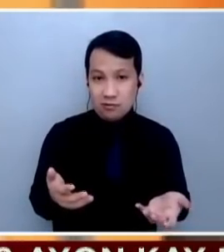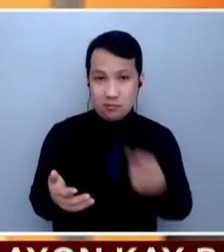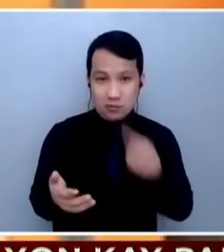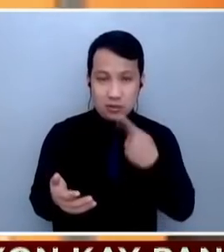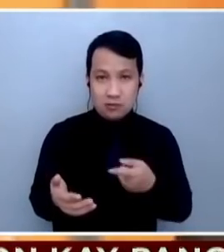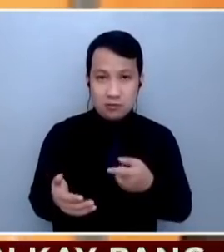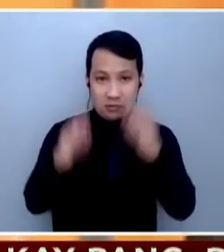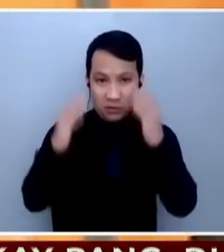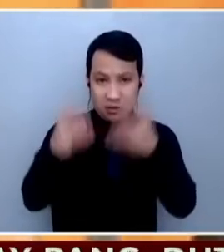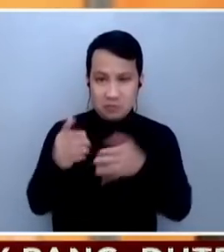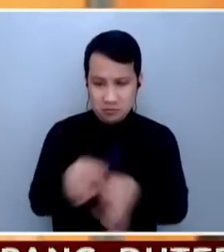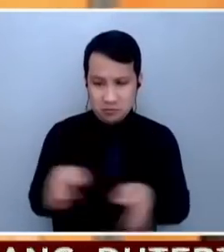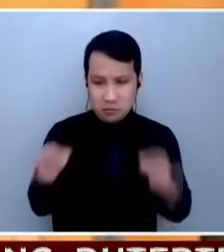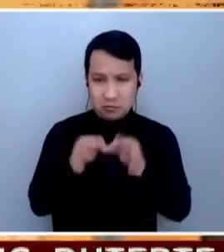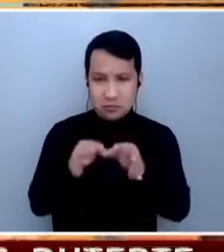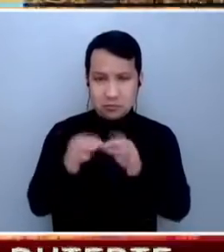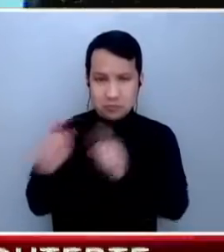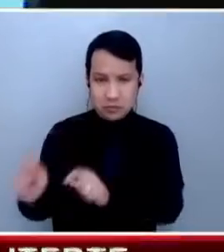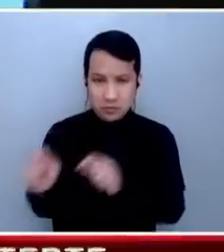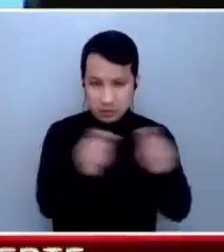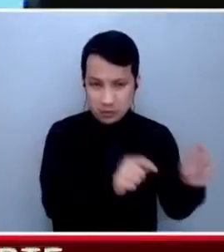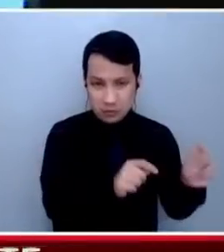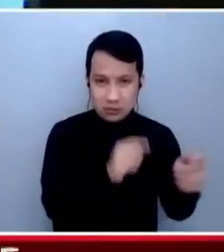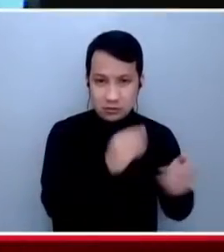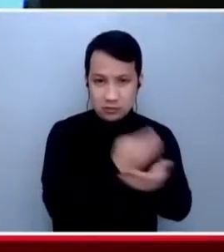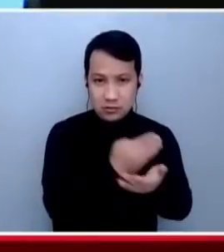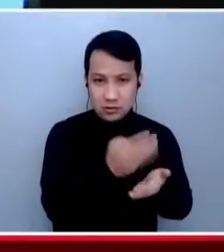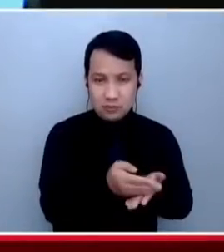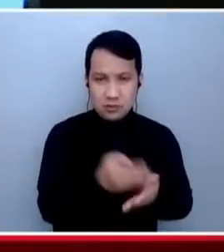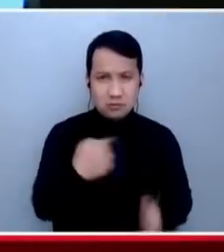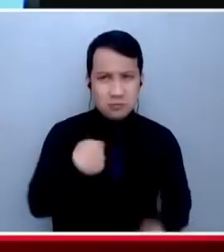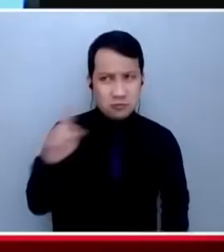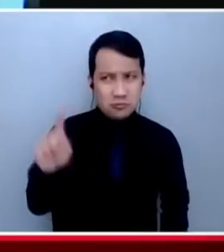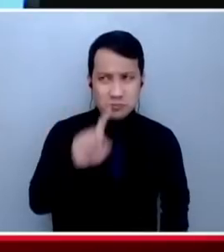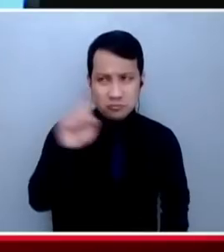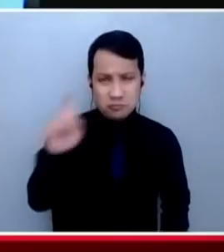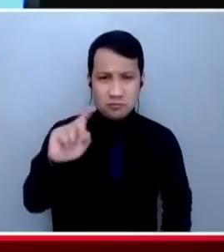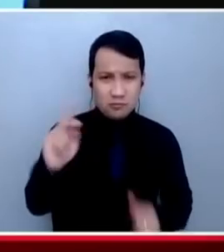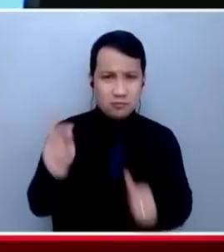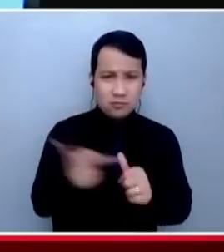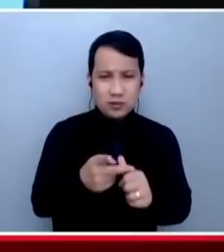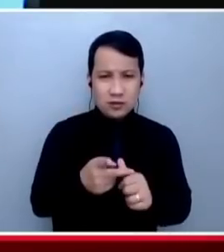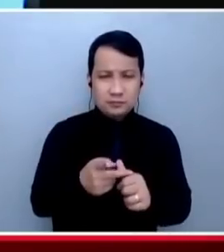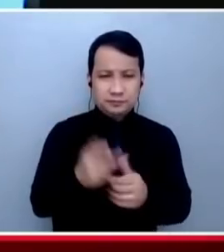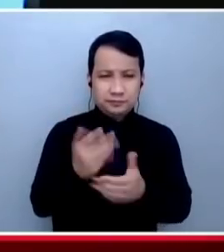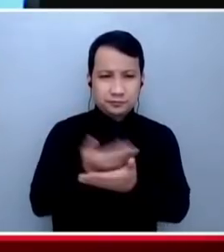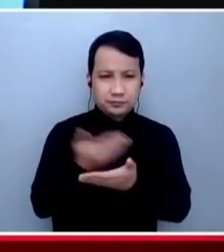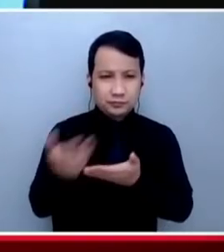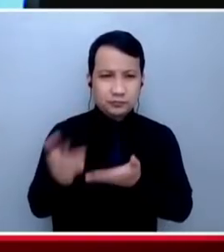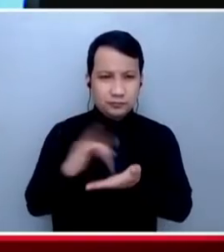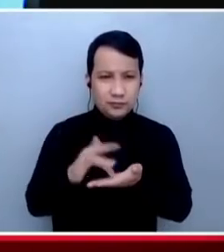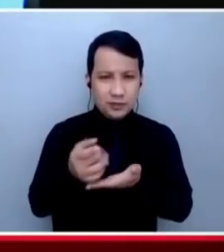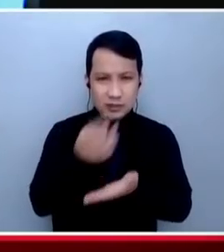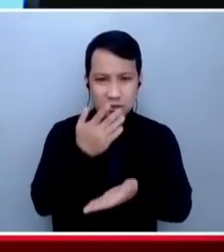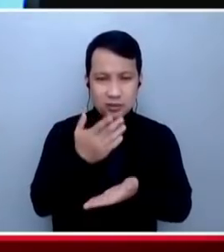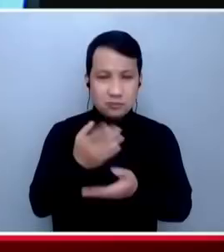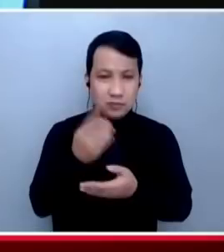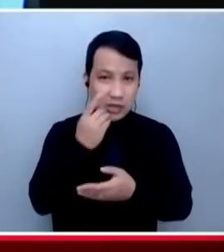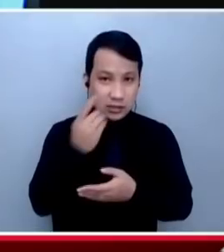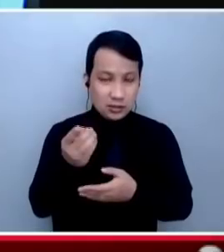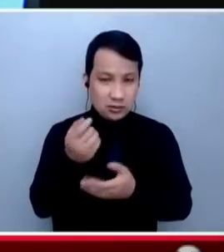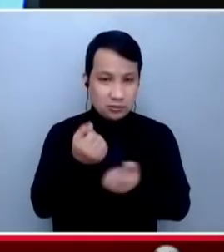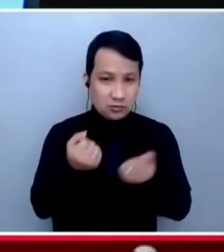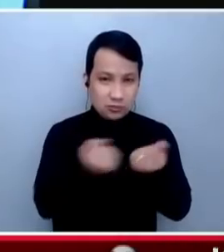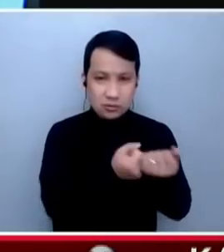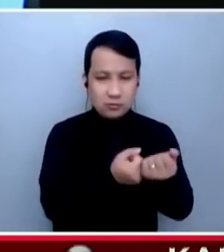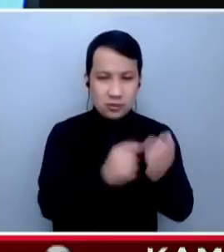na dapat ilipat yung pondo. Question naman sa prioridad ng gobyerno sa pagbili ng gamot, medical at dental supplies ang